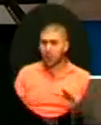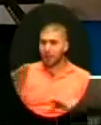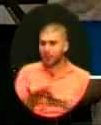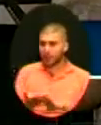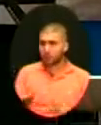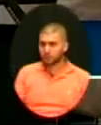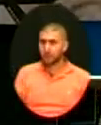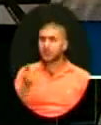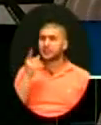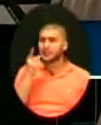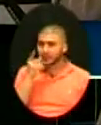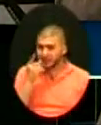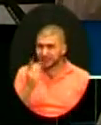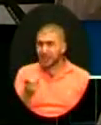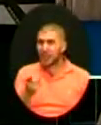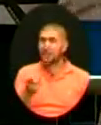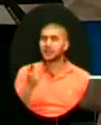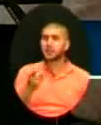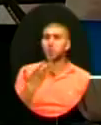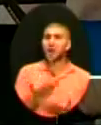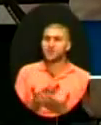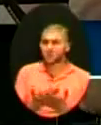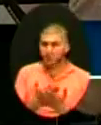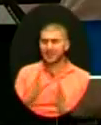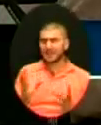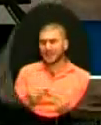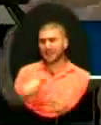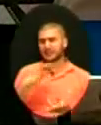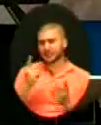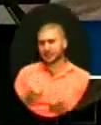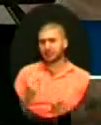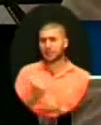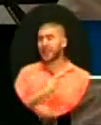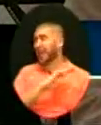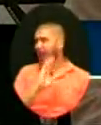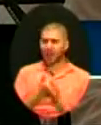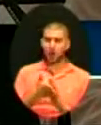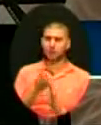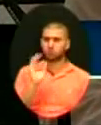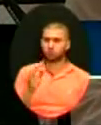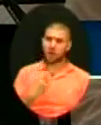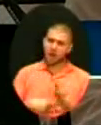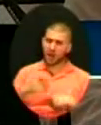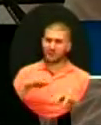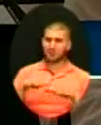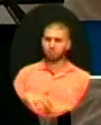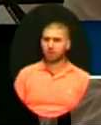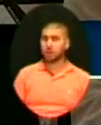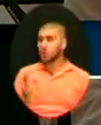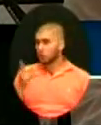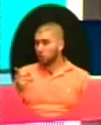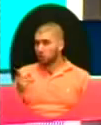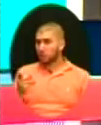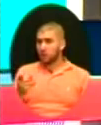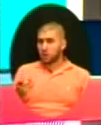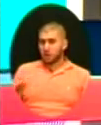הפרק. זו העובדה, ואיתה אנחנו צריכים לעשות הכל כדי להחליף את הממשלה הנוכחית. היא משתפת, זאת